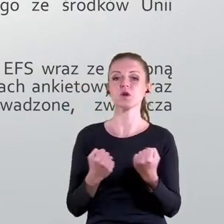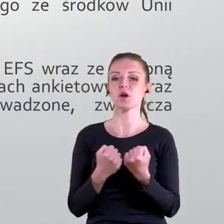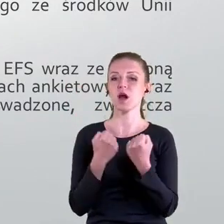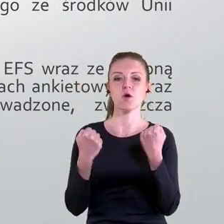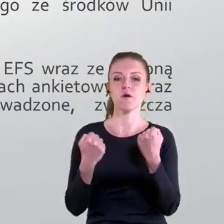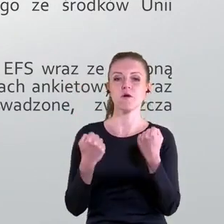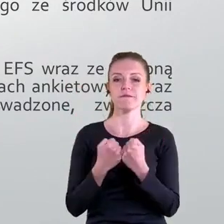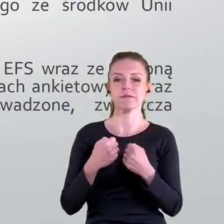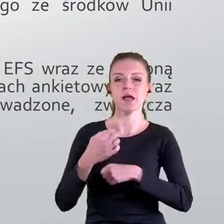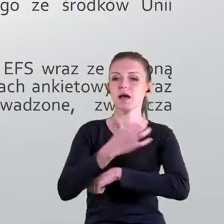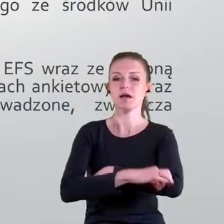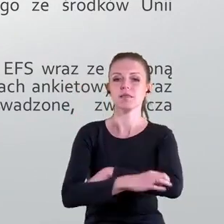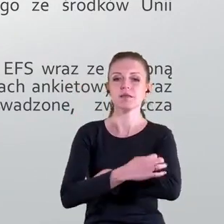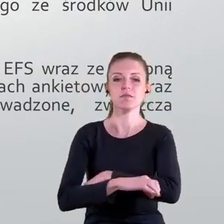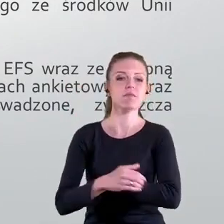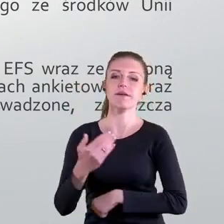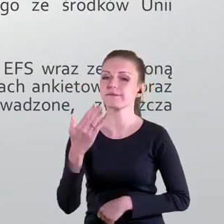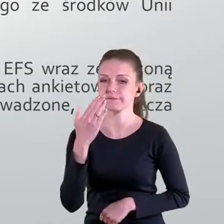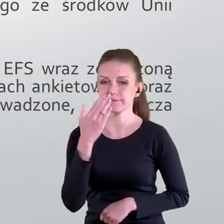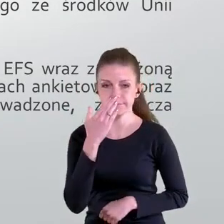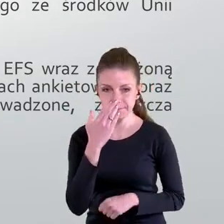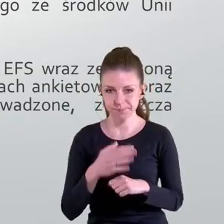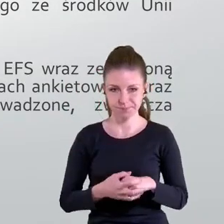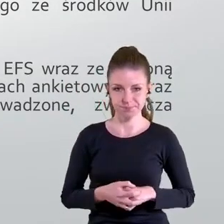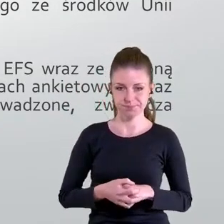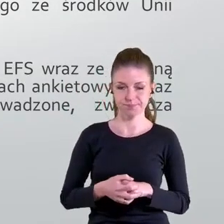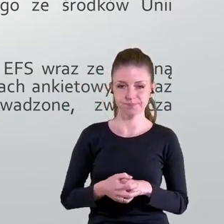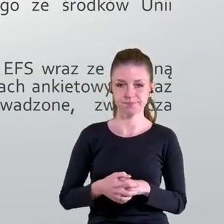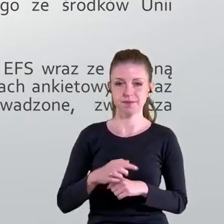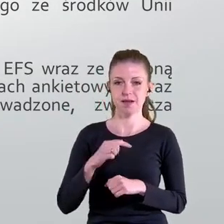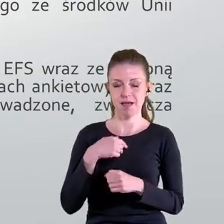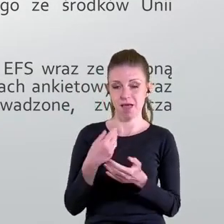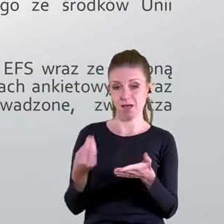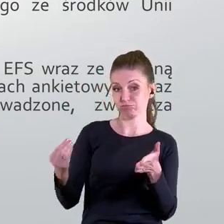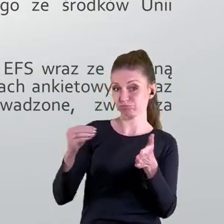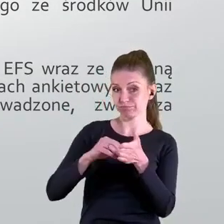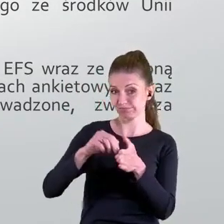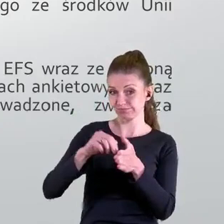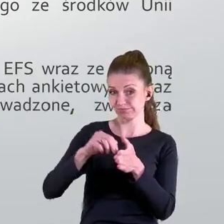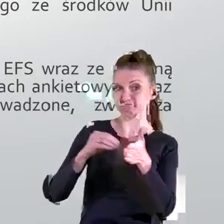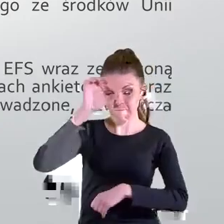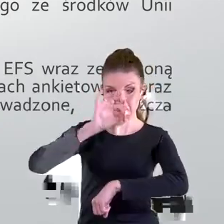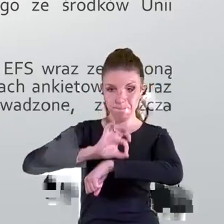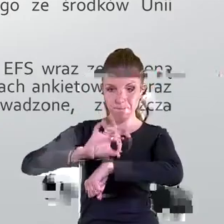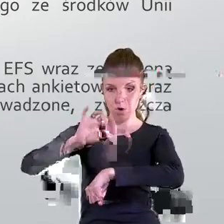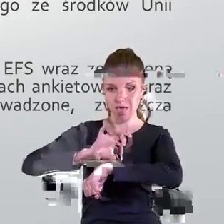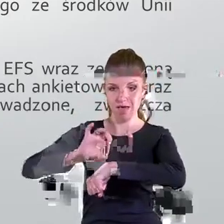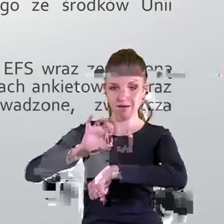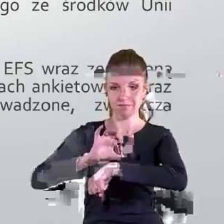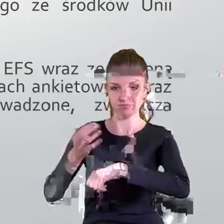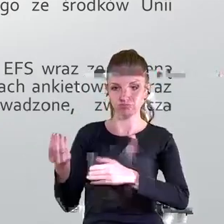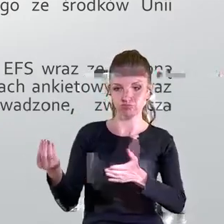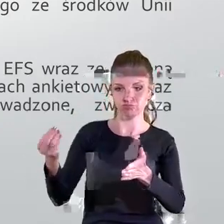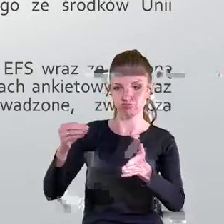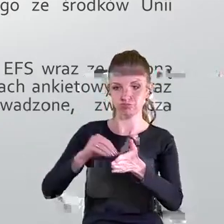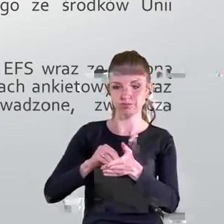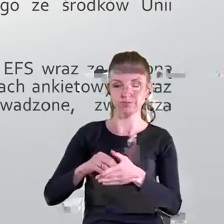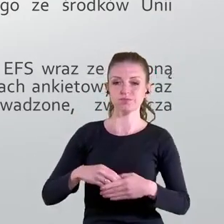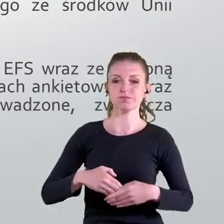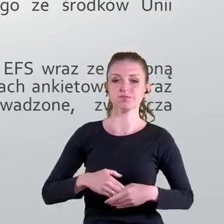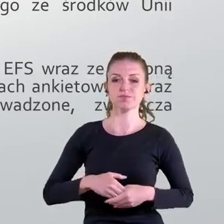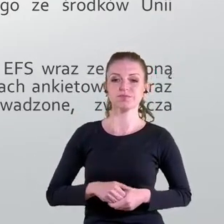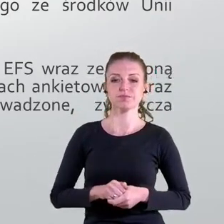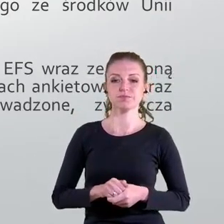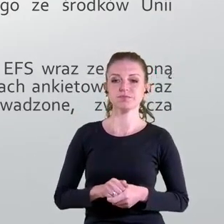zamieściłam państw prezentacji nazwę tego projektu ponieważ tutaj też jeszcze kwestii